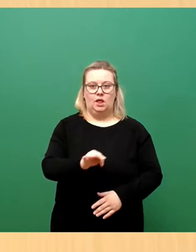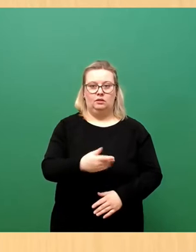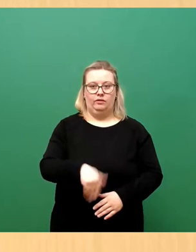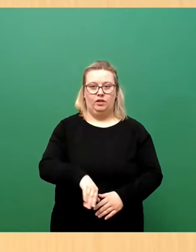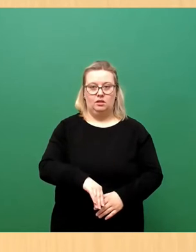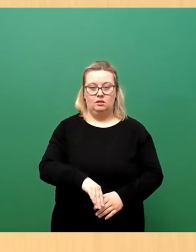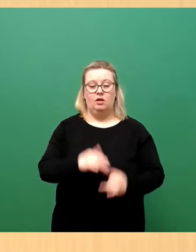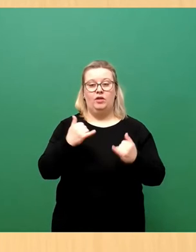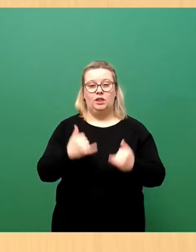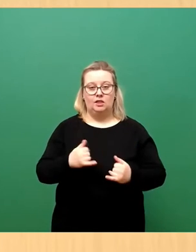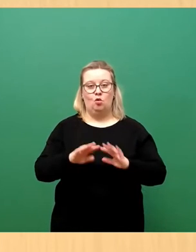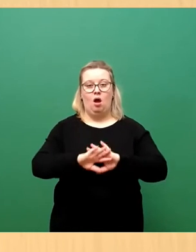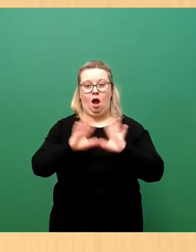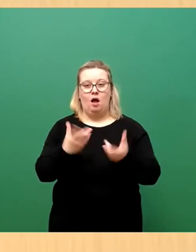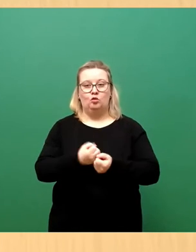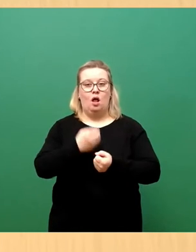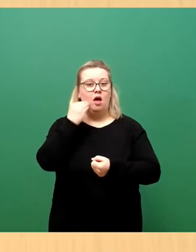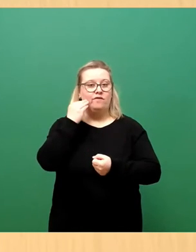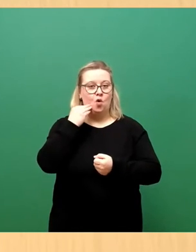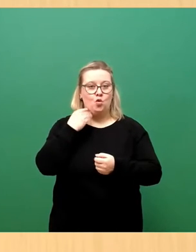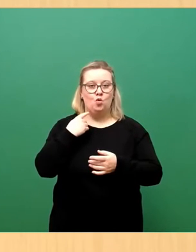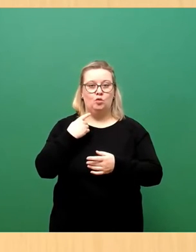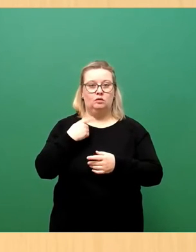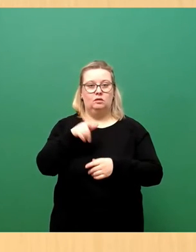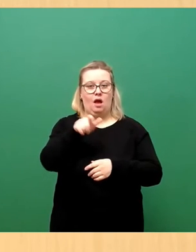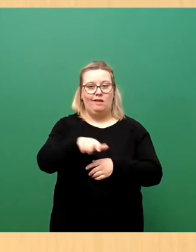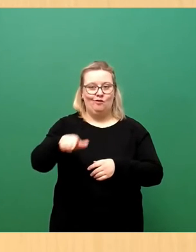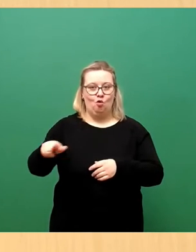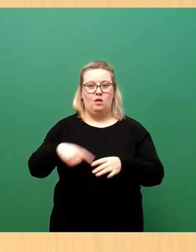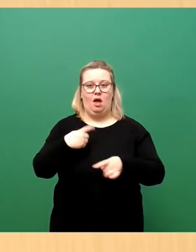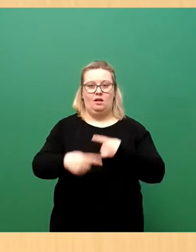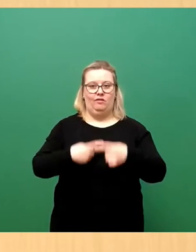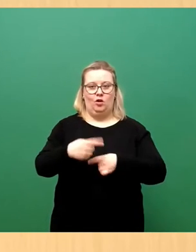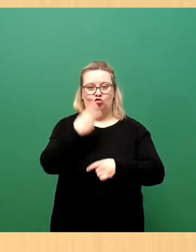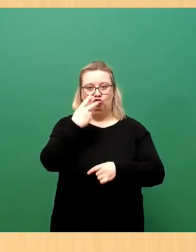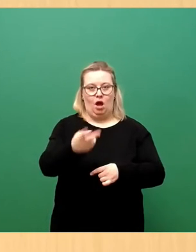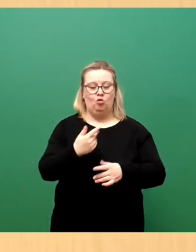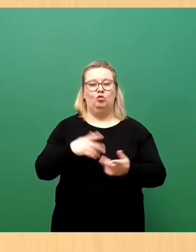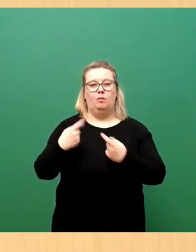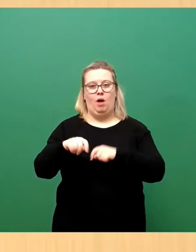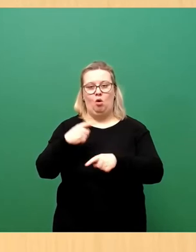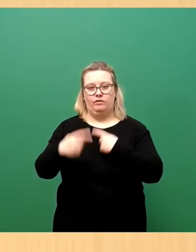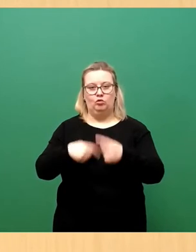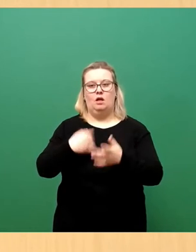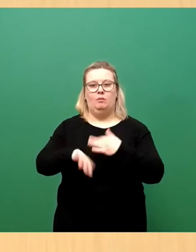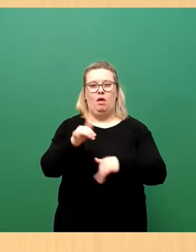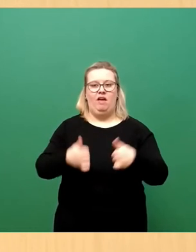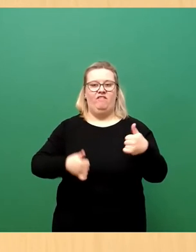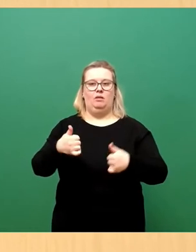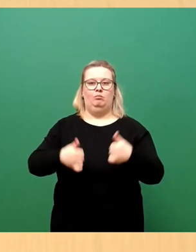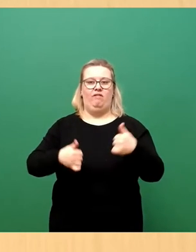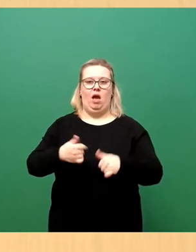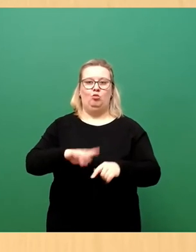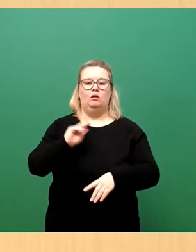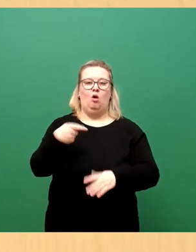dann die aktuelle Einwohnerentwicklung und Bautätigkeit anschaut, wird es in den kommenden Jahren dann wieder zu Wettbewerb um Mieter führen und damit zu